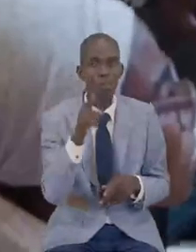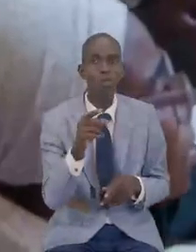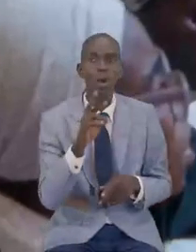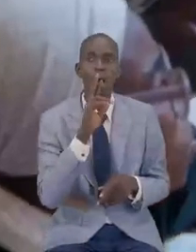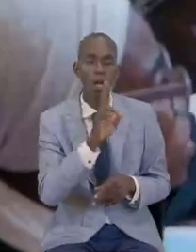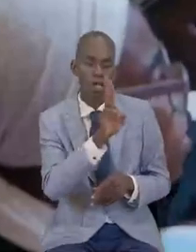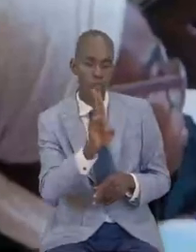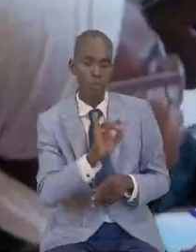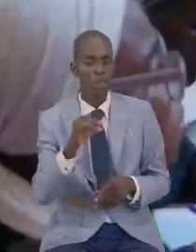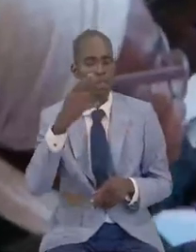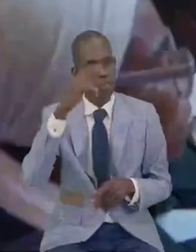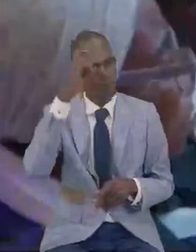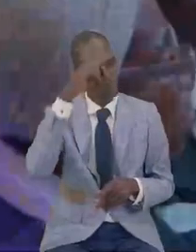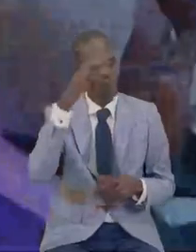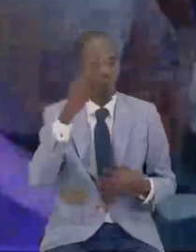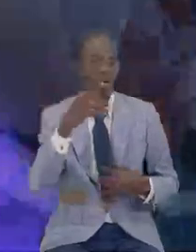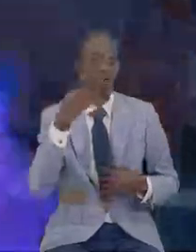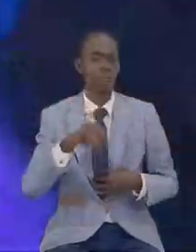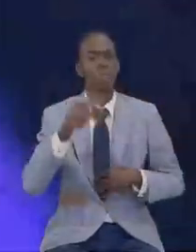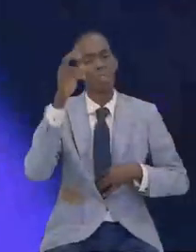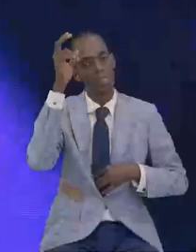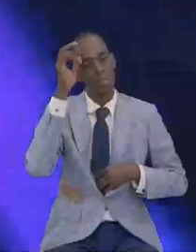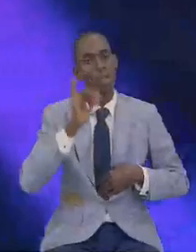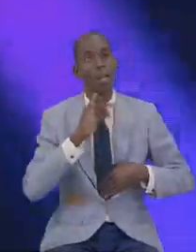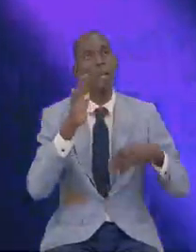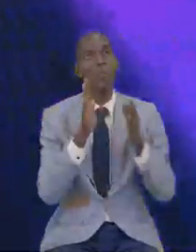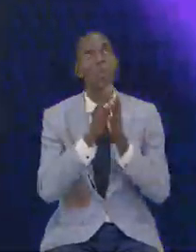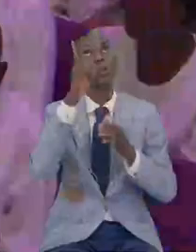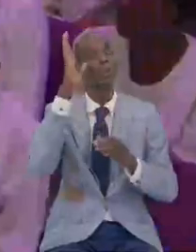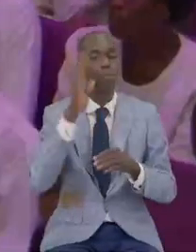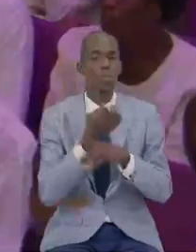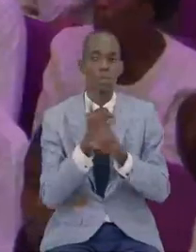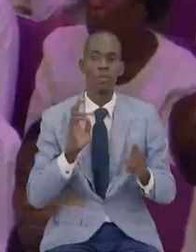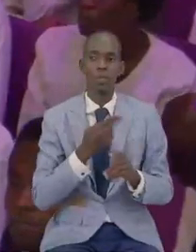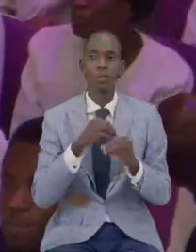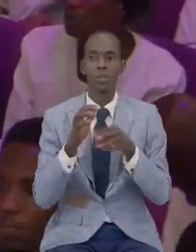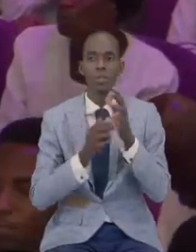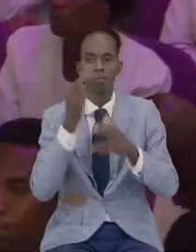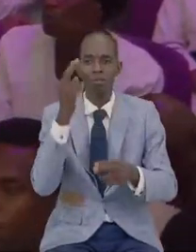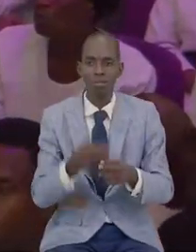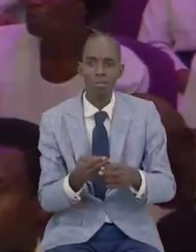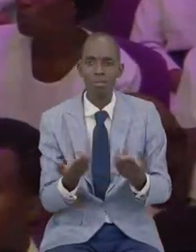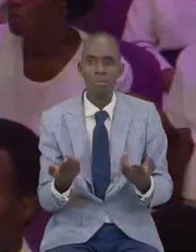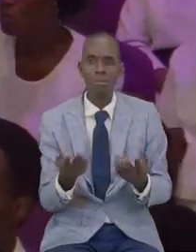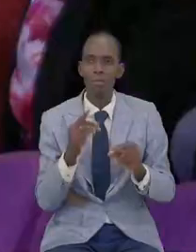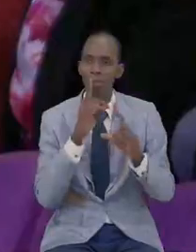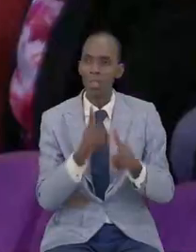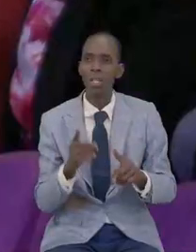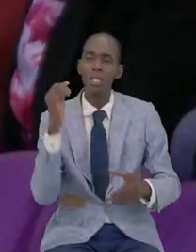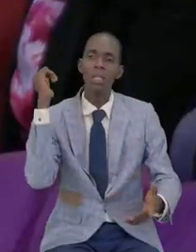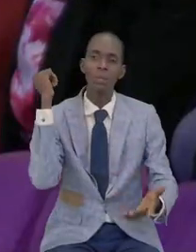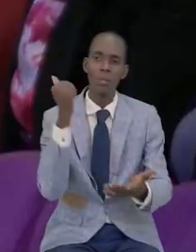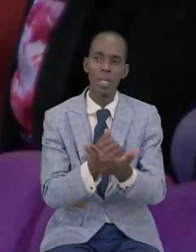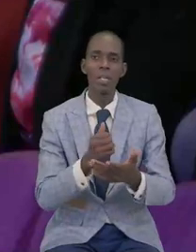la sagesse du diable. Je prie que Dieu nous en délivre. J'ai besoin d'un bon amen.